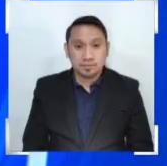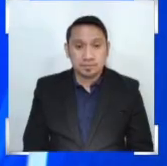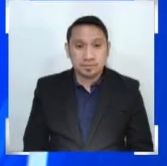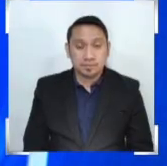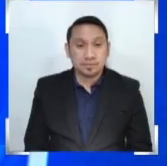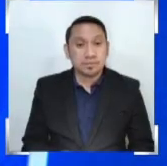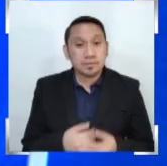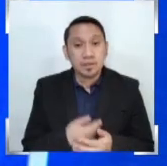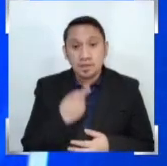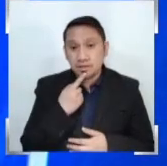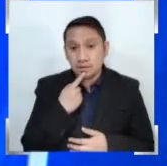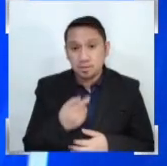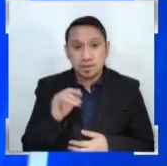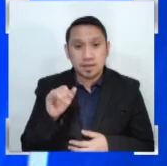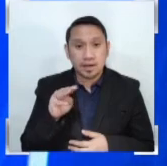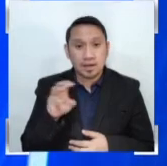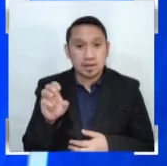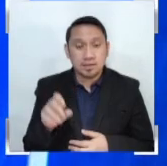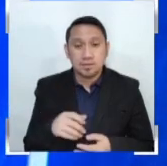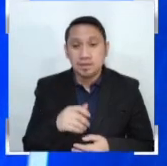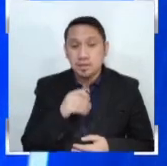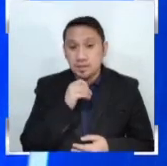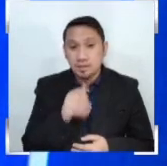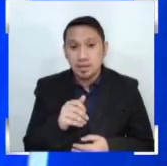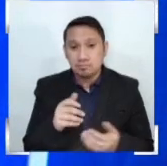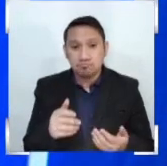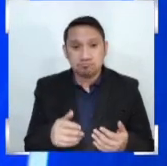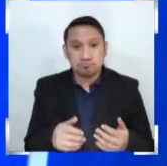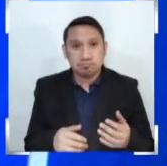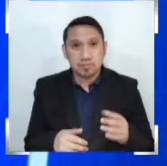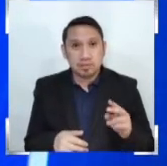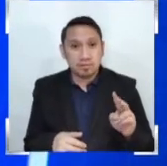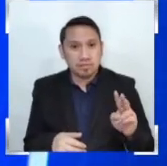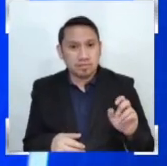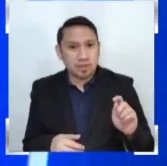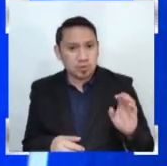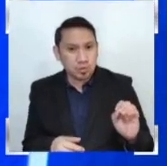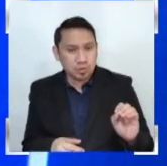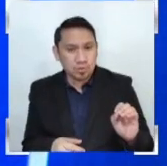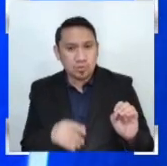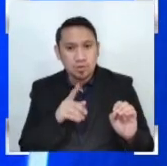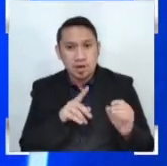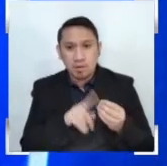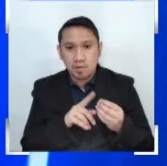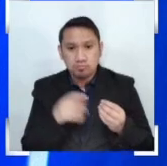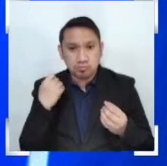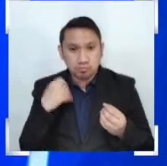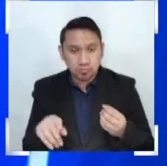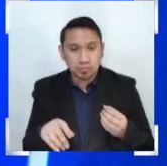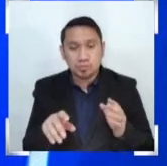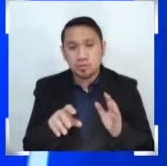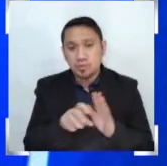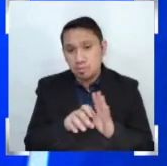Tinawag ni Senadora Amy Marcos na veto spree ang pag-reject ng Pangulo sa ilang panukalang batas, kabilang ang tax exemption sa mga gurong